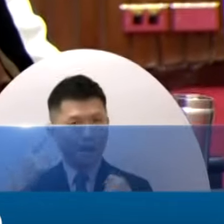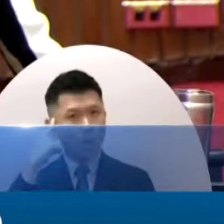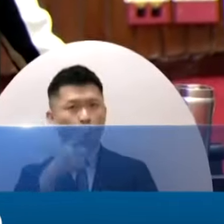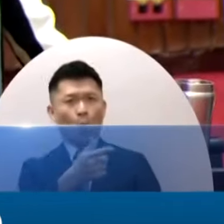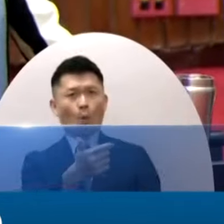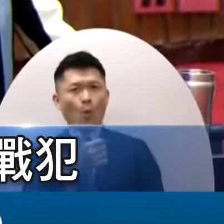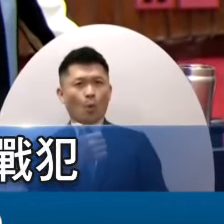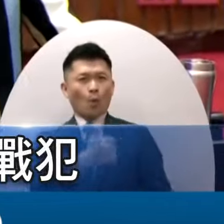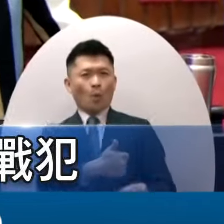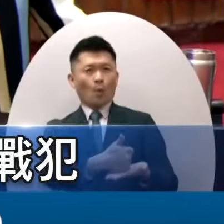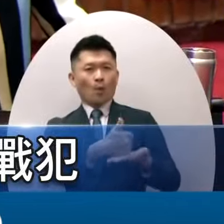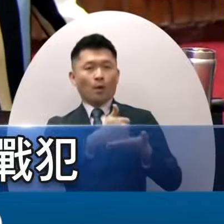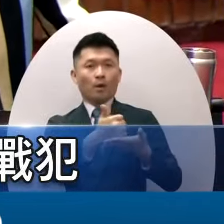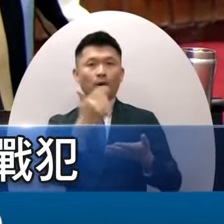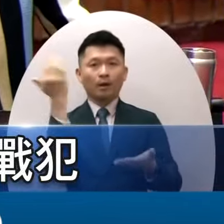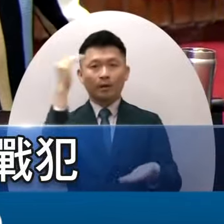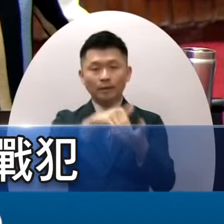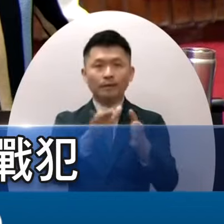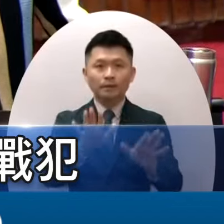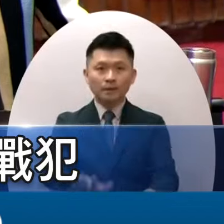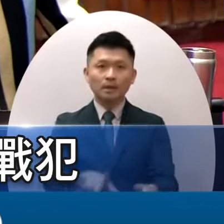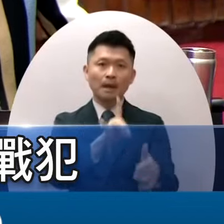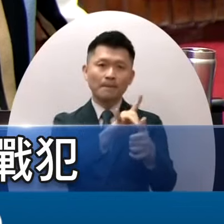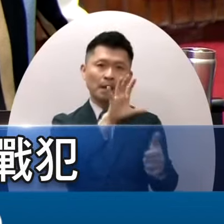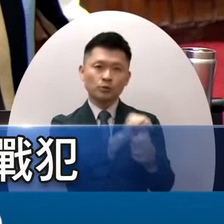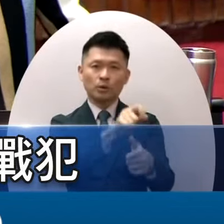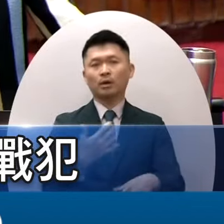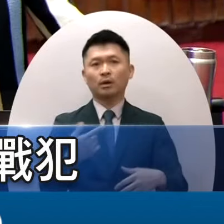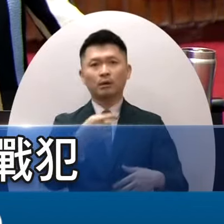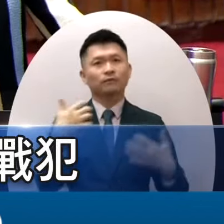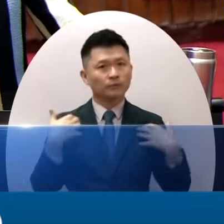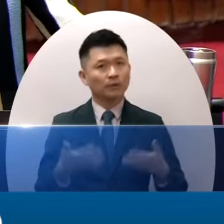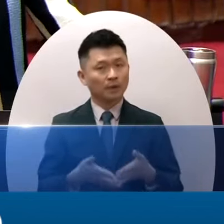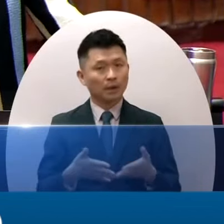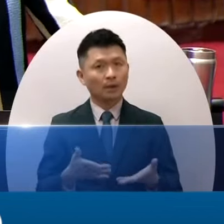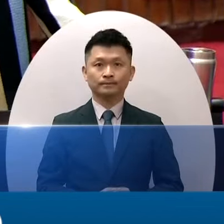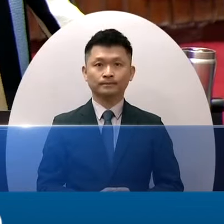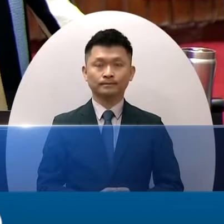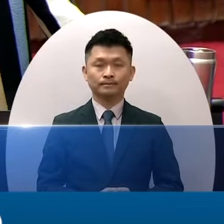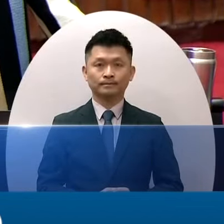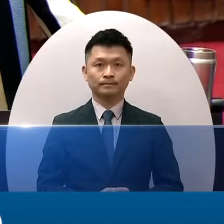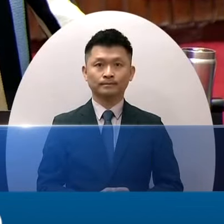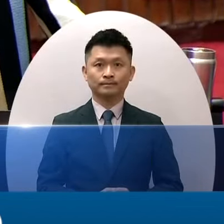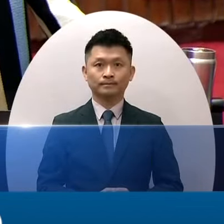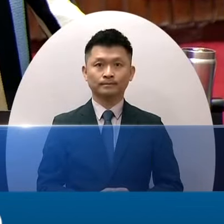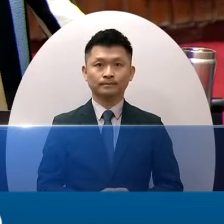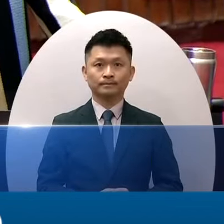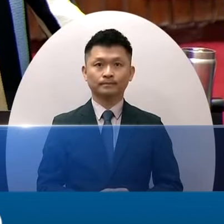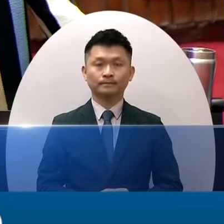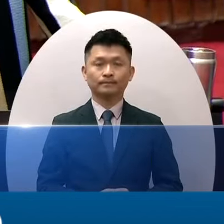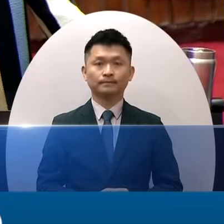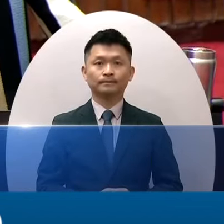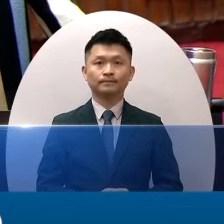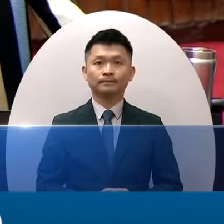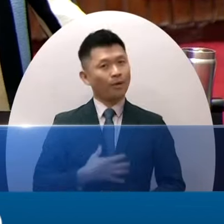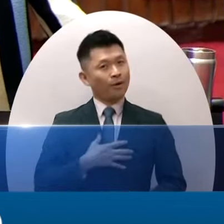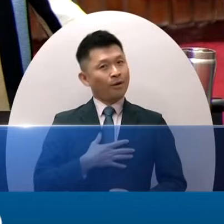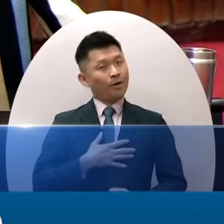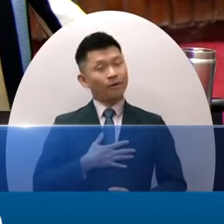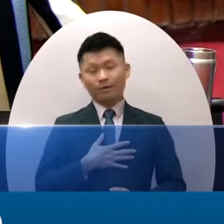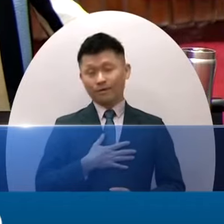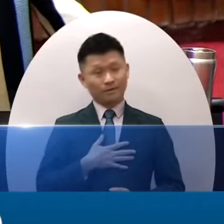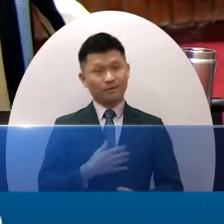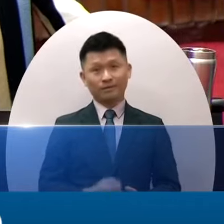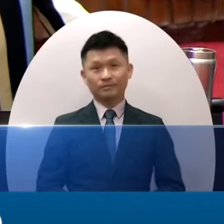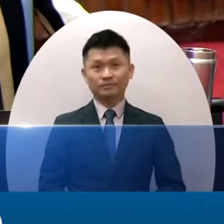亮眼的明星，现在变成沦为打诈不利的一个最大战犯。 没有任何的战犯，我想我给他们都有很大的肯定。 你